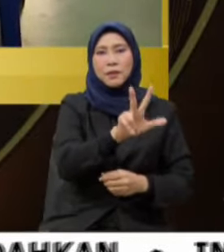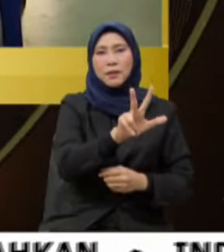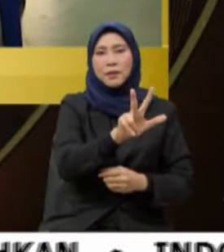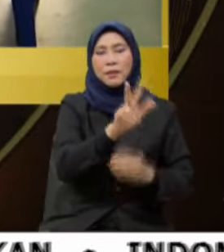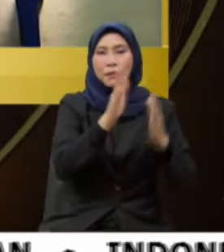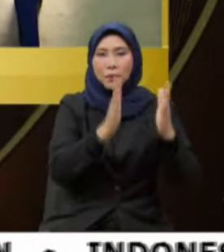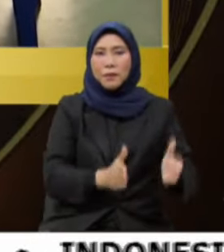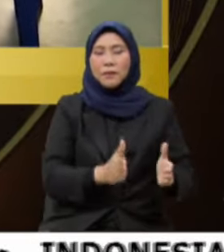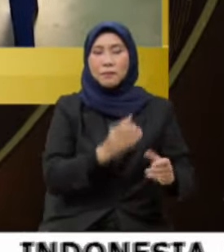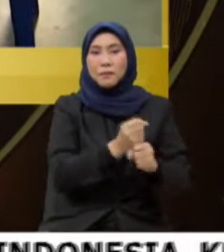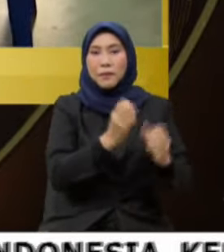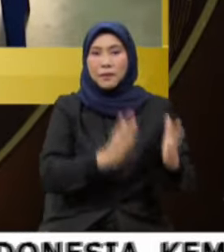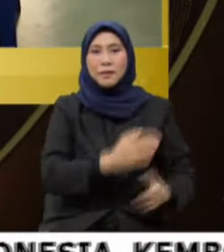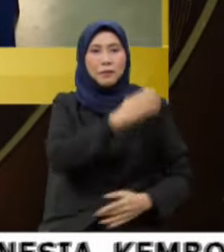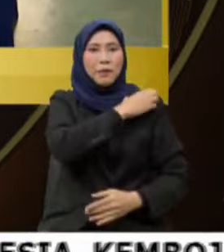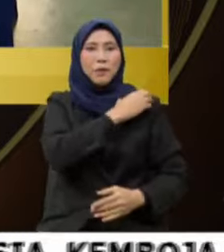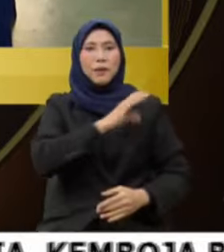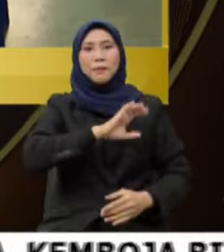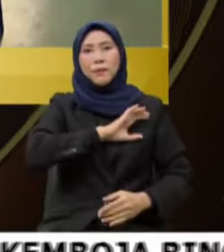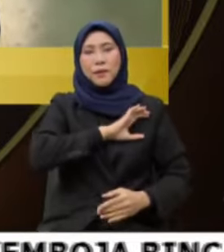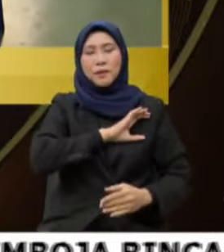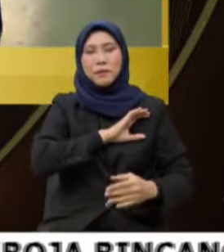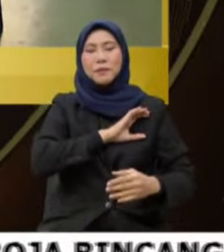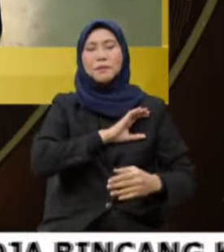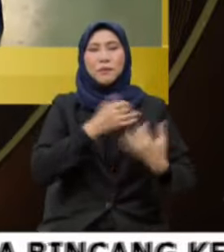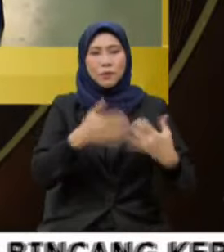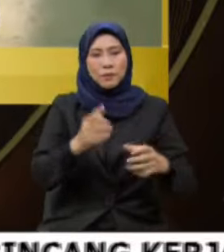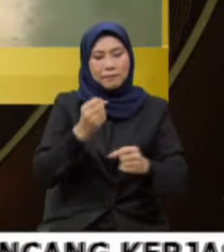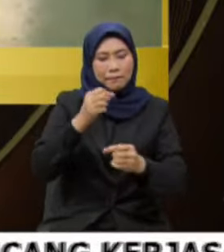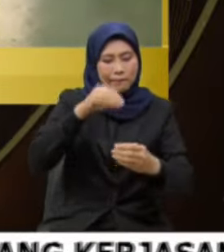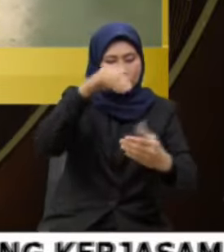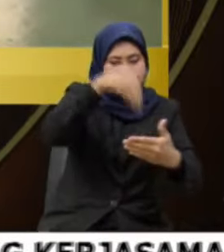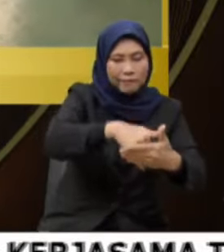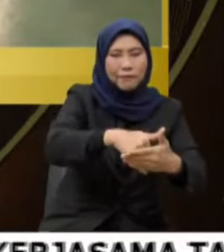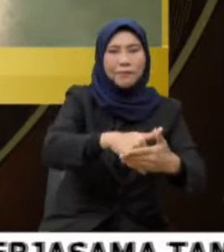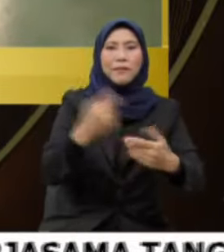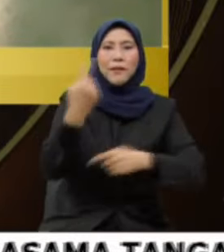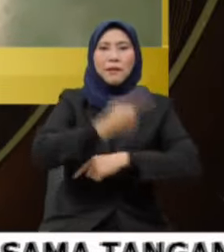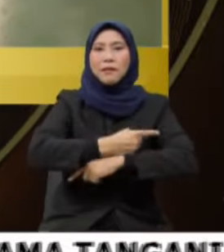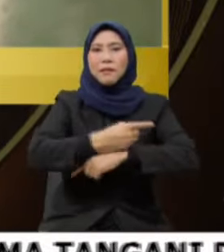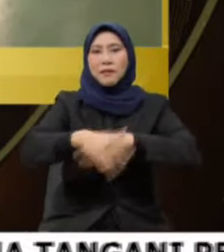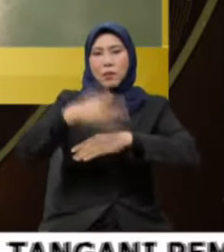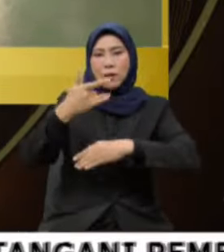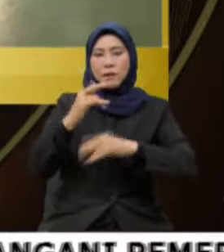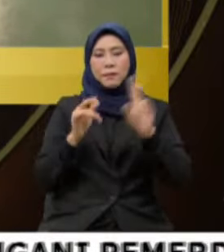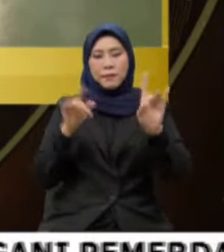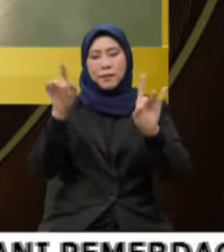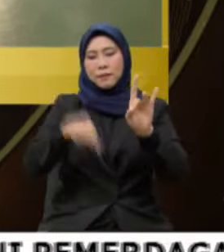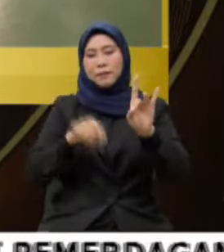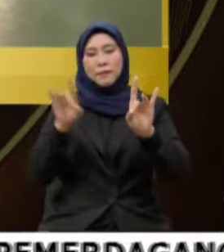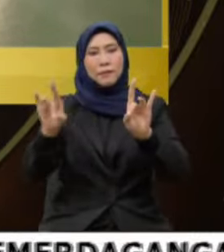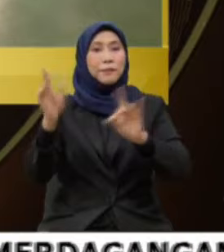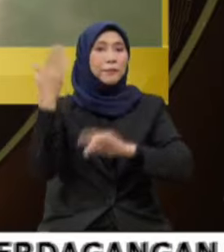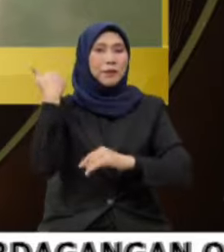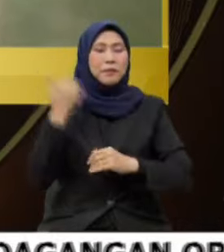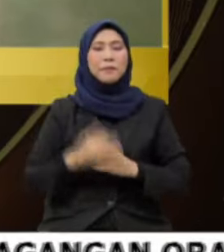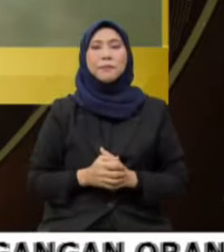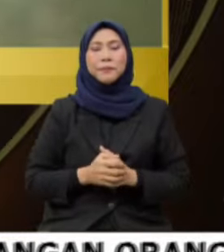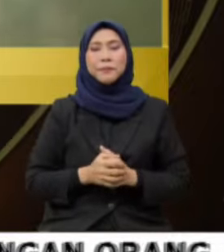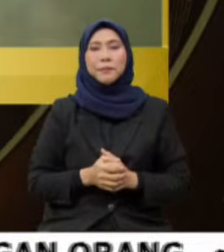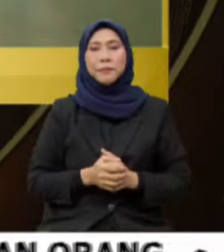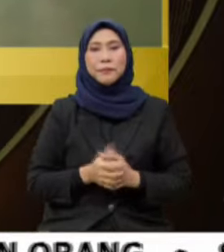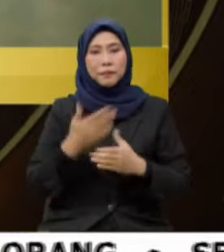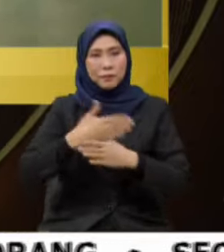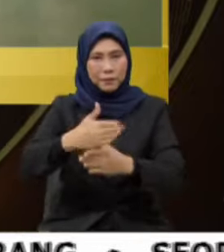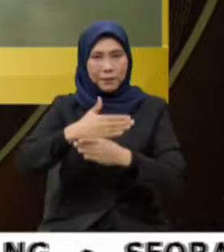173 anggota dan pegawai polis yang telah pun menunaikan tanggungjawab mereka pada hari undi awal 8 Ogos lepas. Dan dapat saya